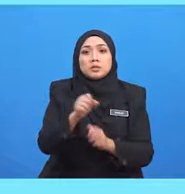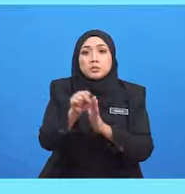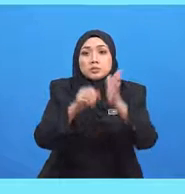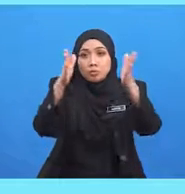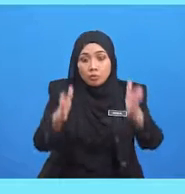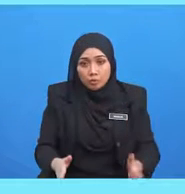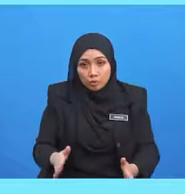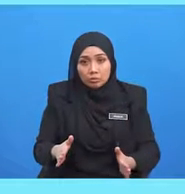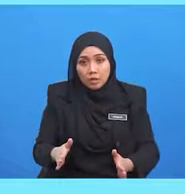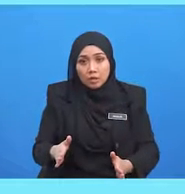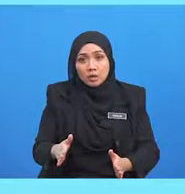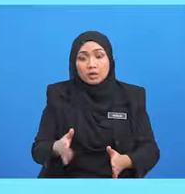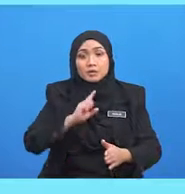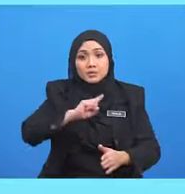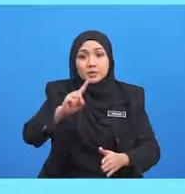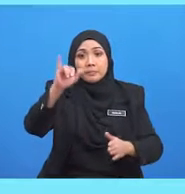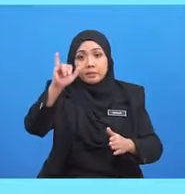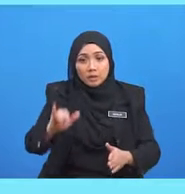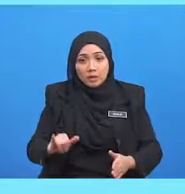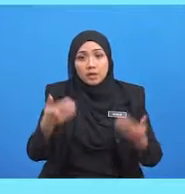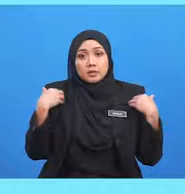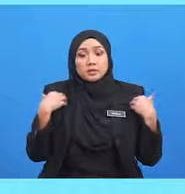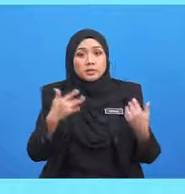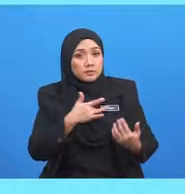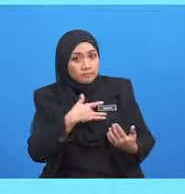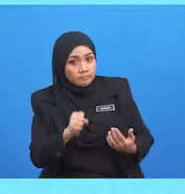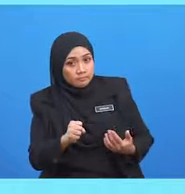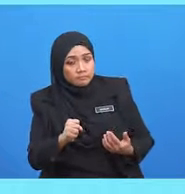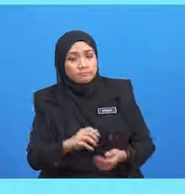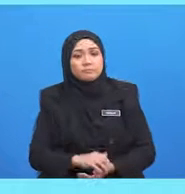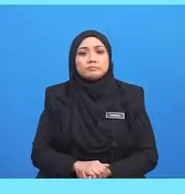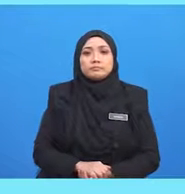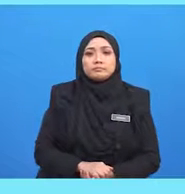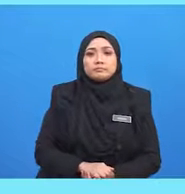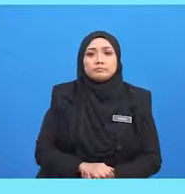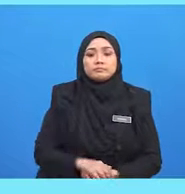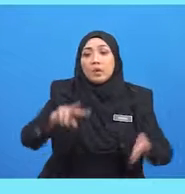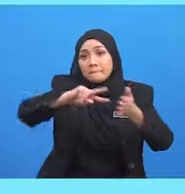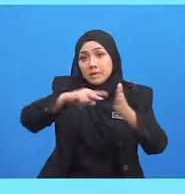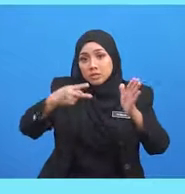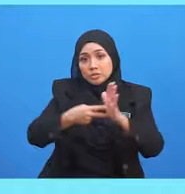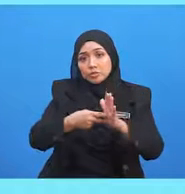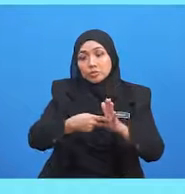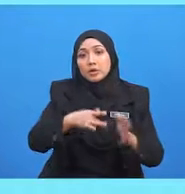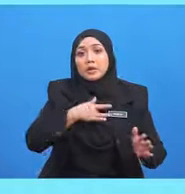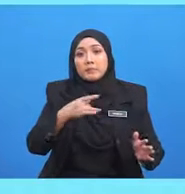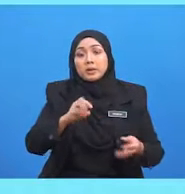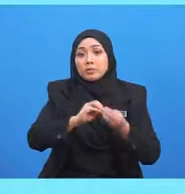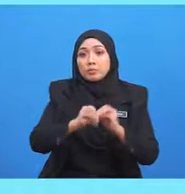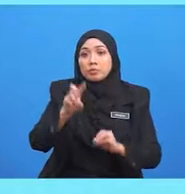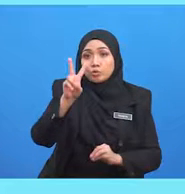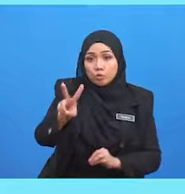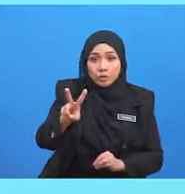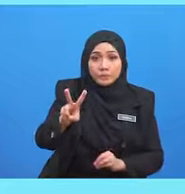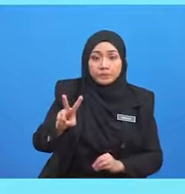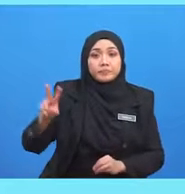muslim yang mempunyai iman dan muslim yang sejati. Seterusnya, aspek maksud iman yang kedua